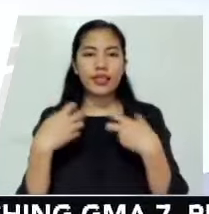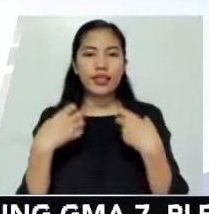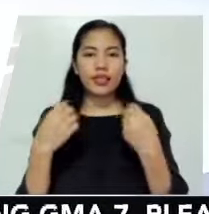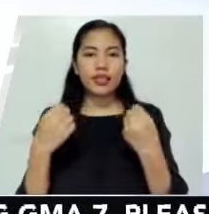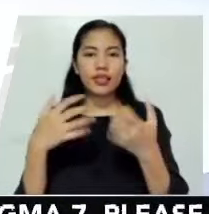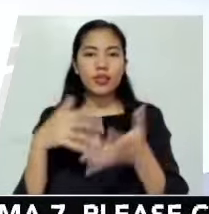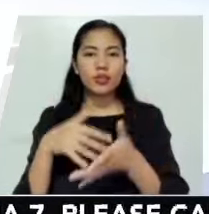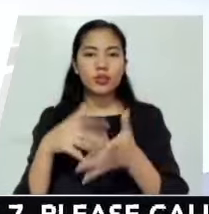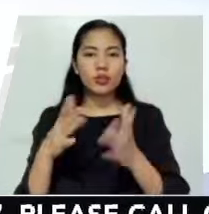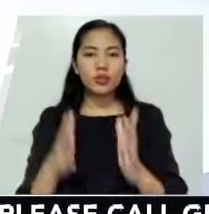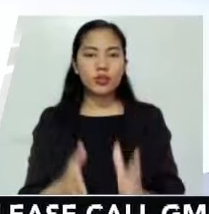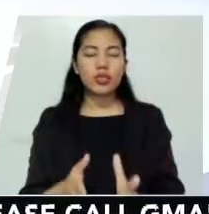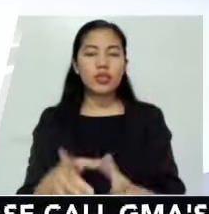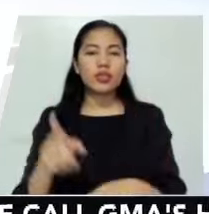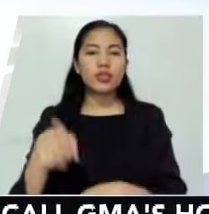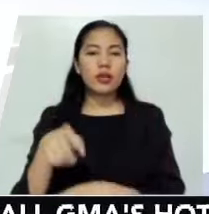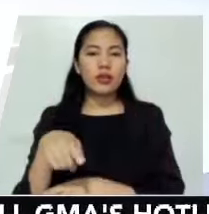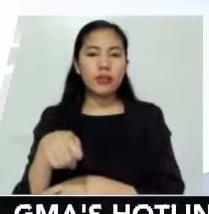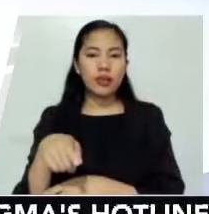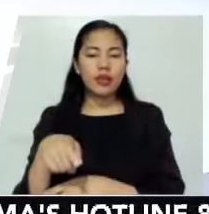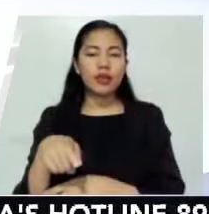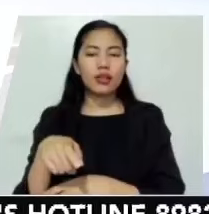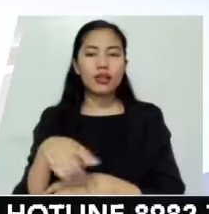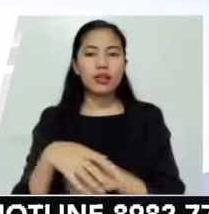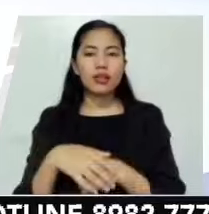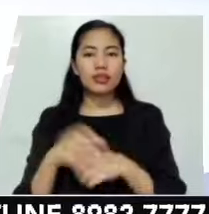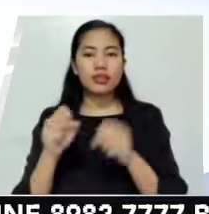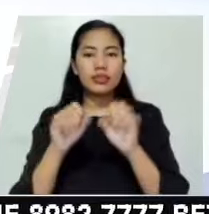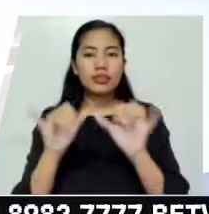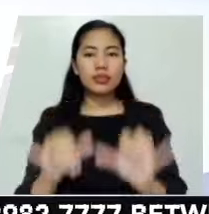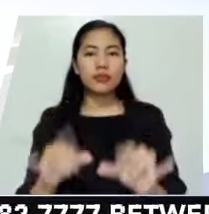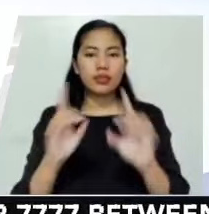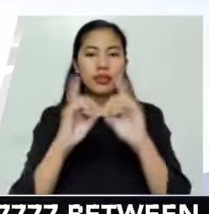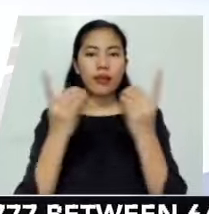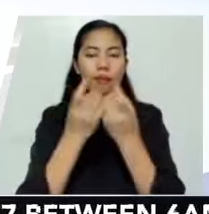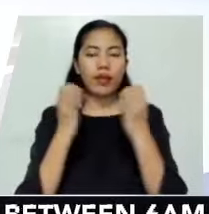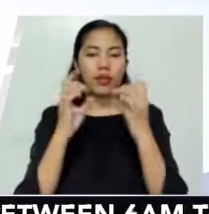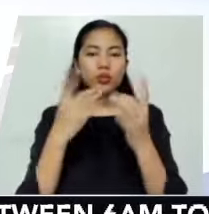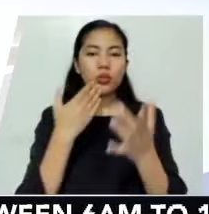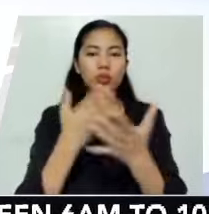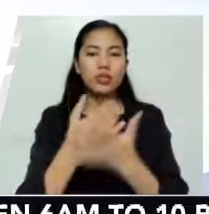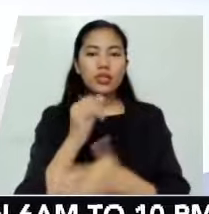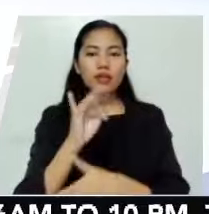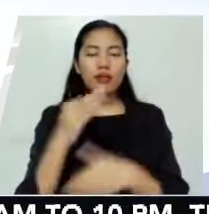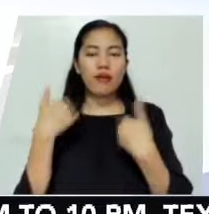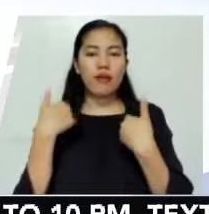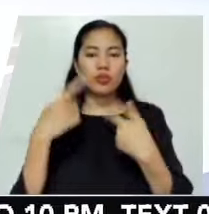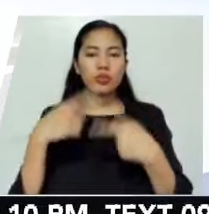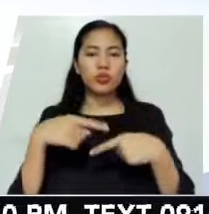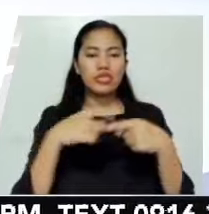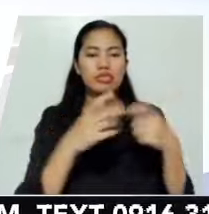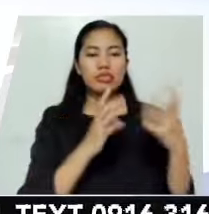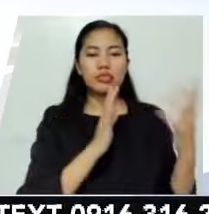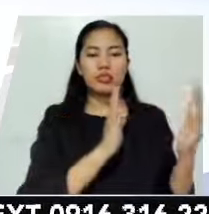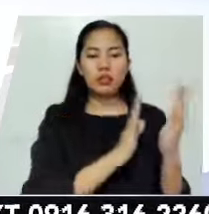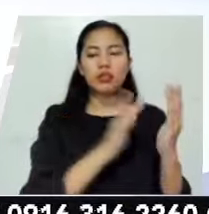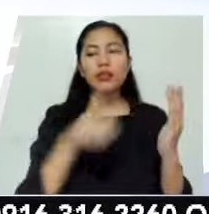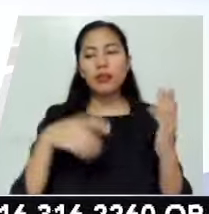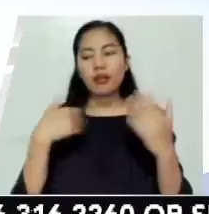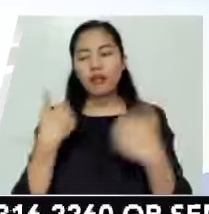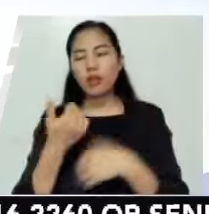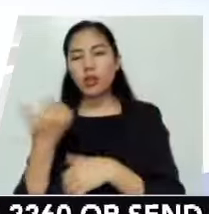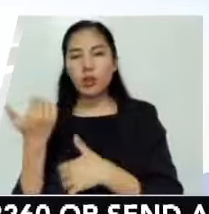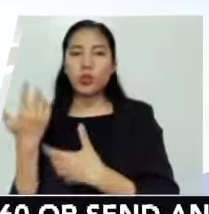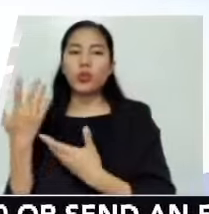At dapat din daw na efficient ang system ng DepEd kung magpapatupad naman ng suspension sa face-to-face classes. At para naman